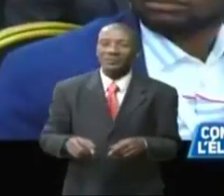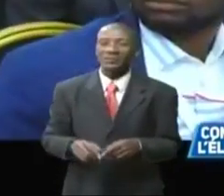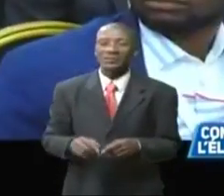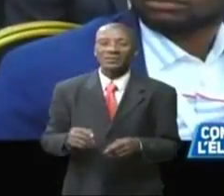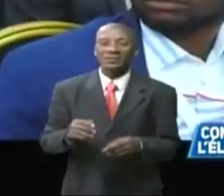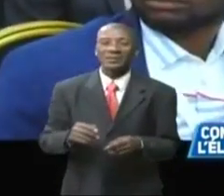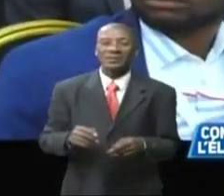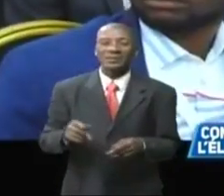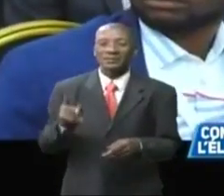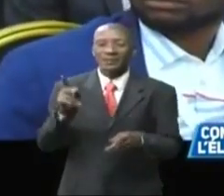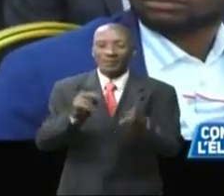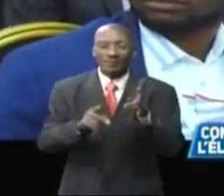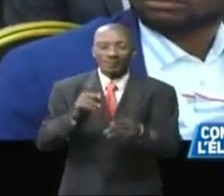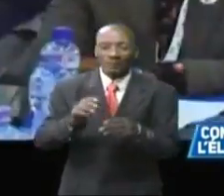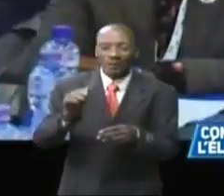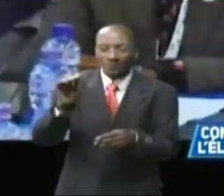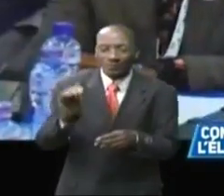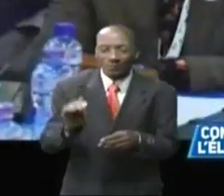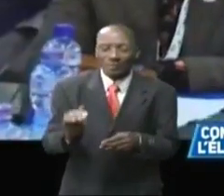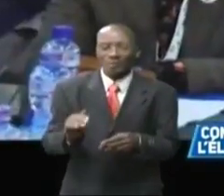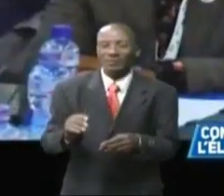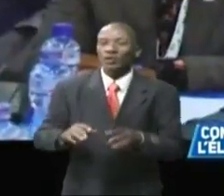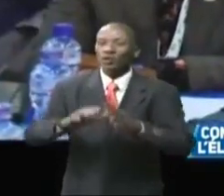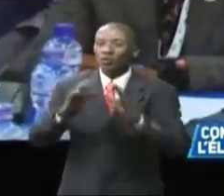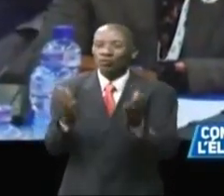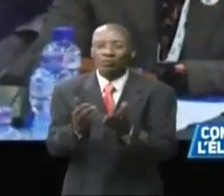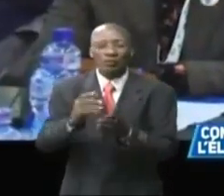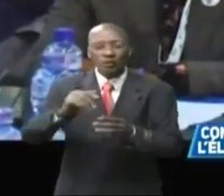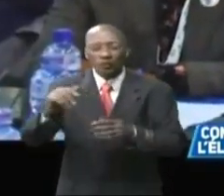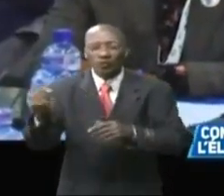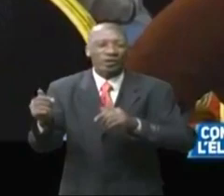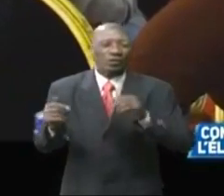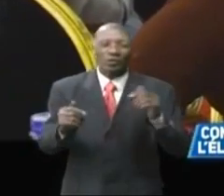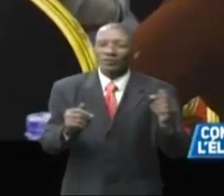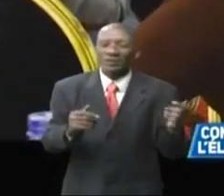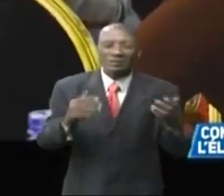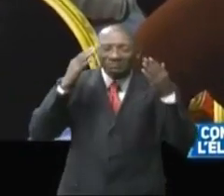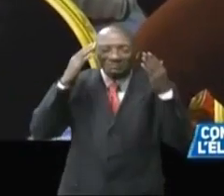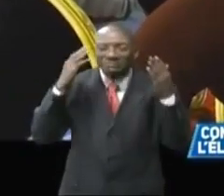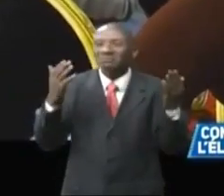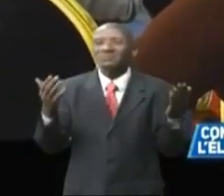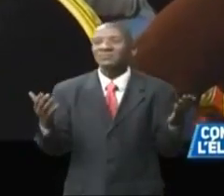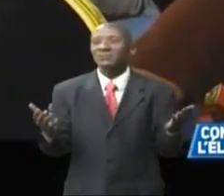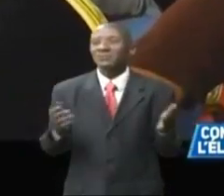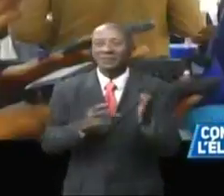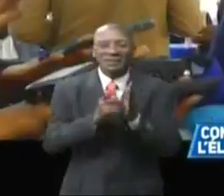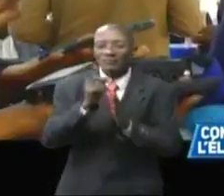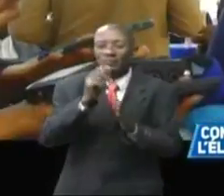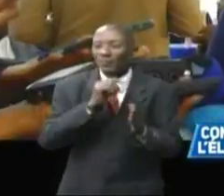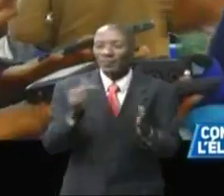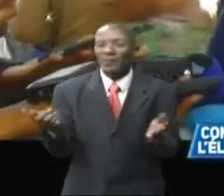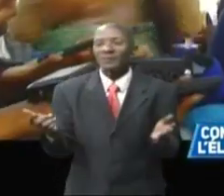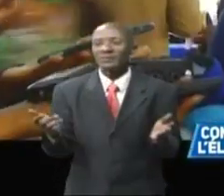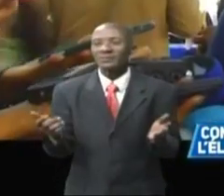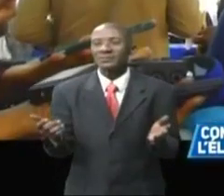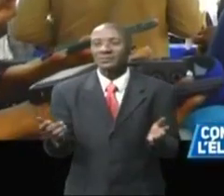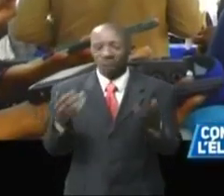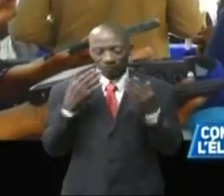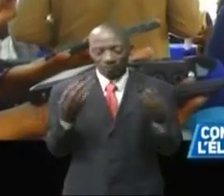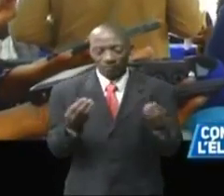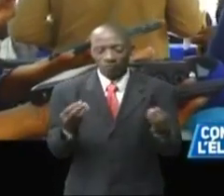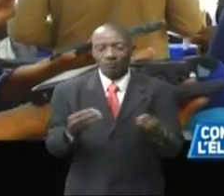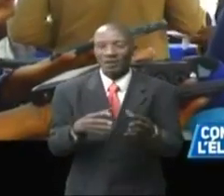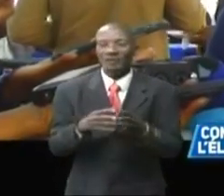que ces communautés qui ont des méthodes traditionnelles de conservation puissent les faire valoriser. Et pour ça, qu'on le mette au centre des